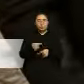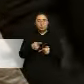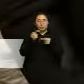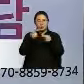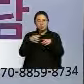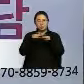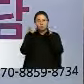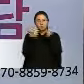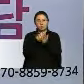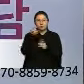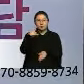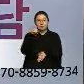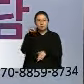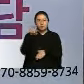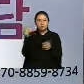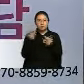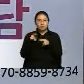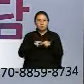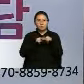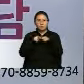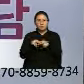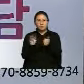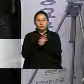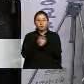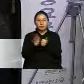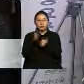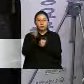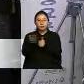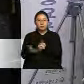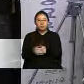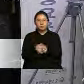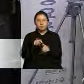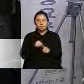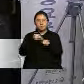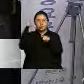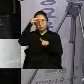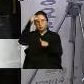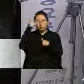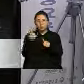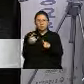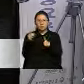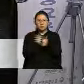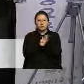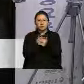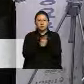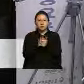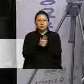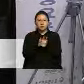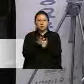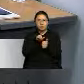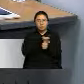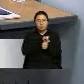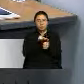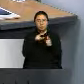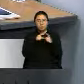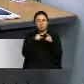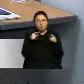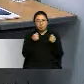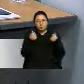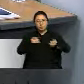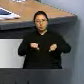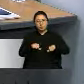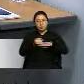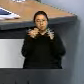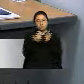고려해 모두 110여 개의 일자리가 제공됐습니다. 채용박람회에서 제공하는 서비스는 신분증 하나만 들고 오면